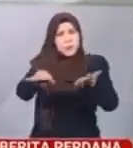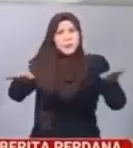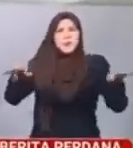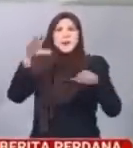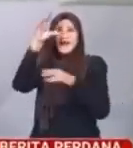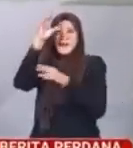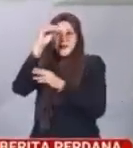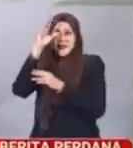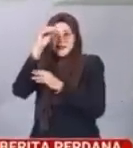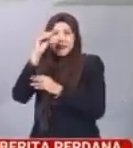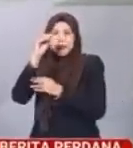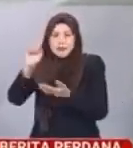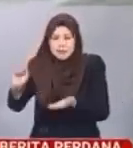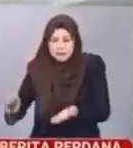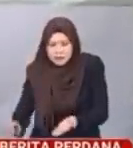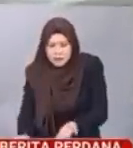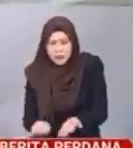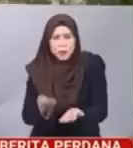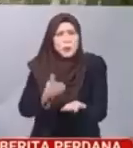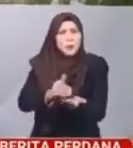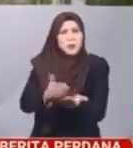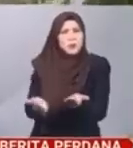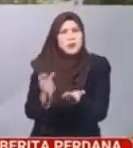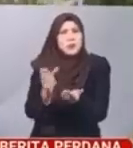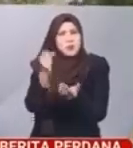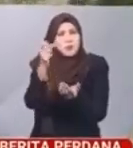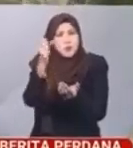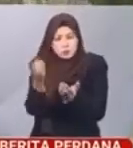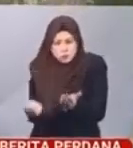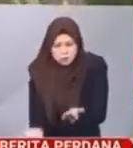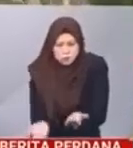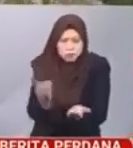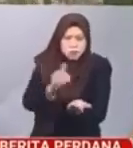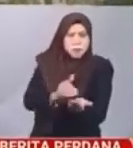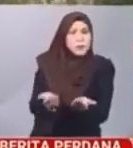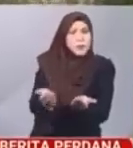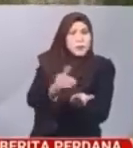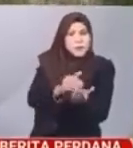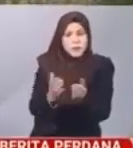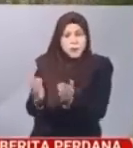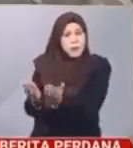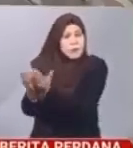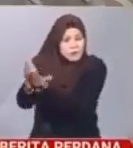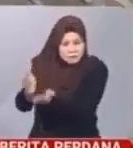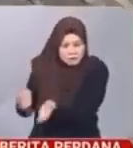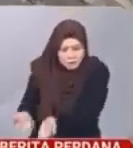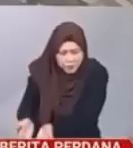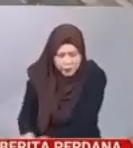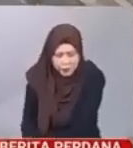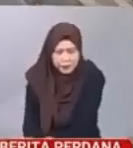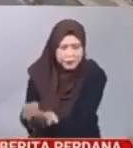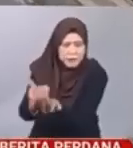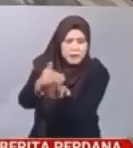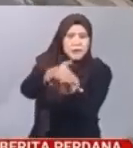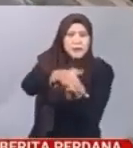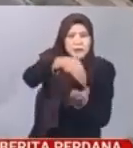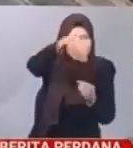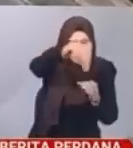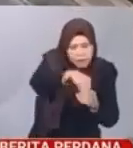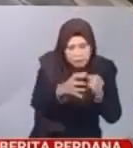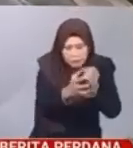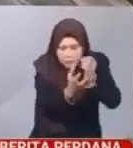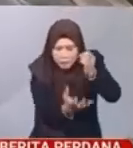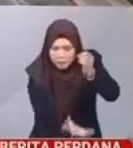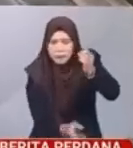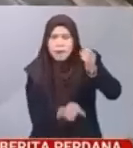seorang lelaki mencedok susu yang tumpah di atas jalan raya menggunakan kedua tangannya dan memasukkan ke dalam sebekas